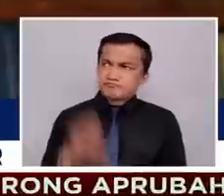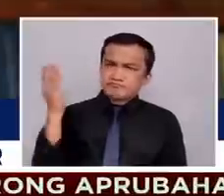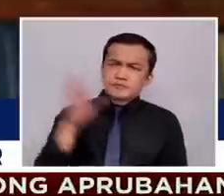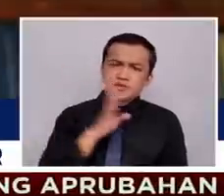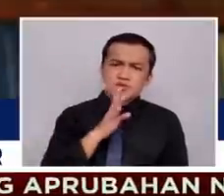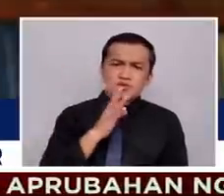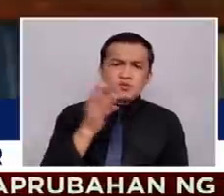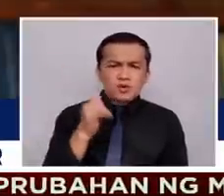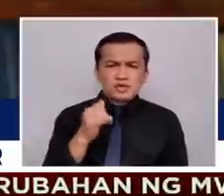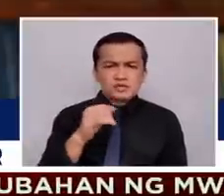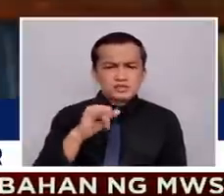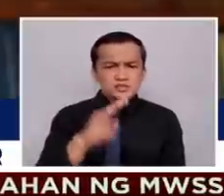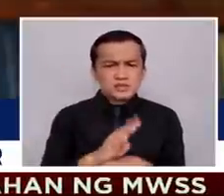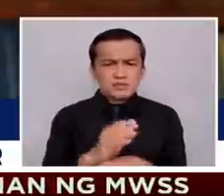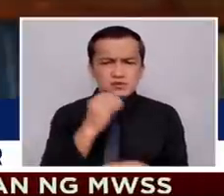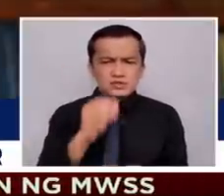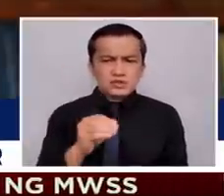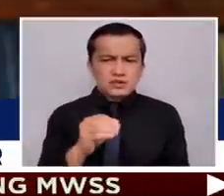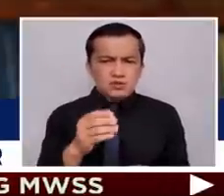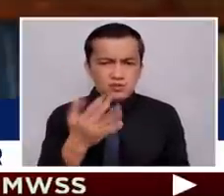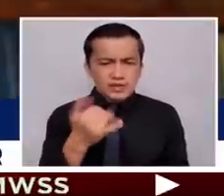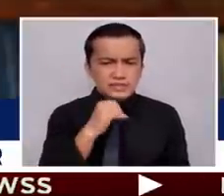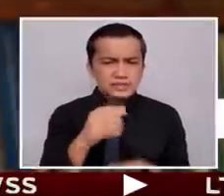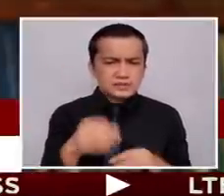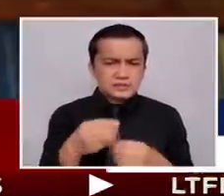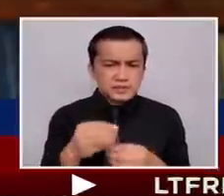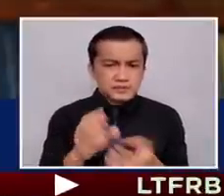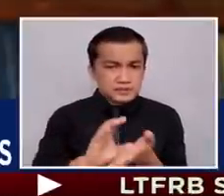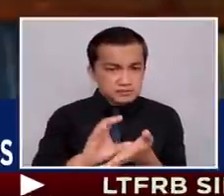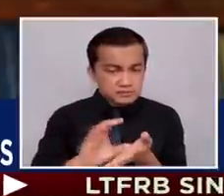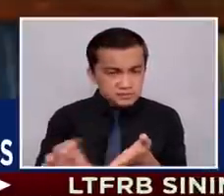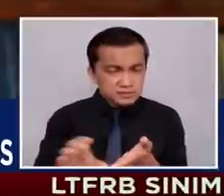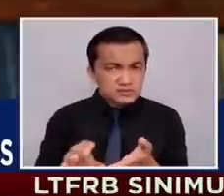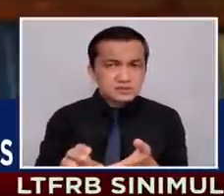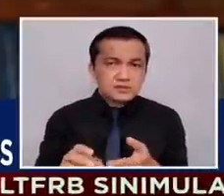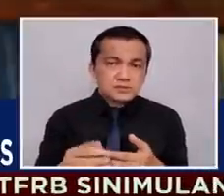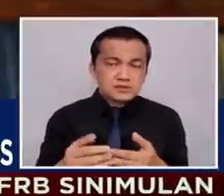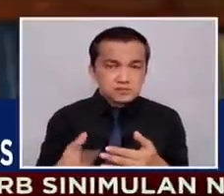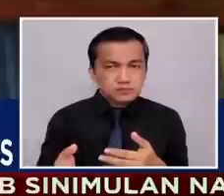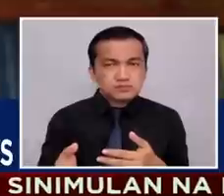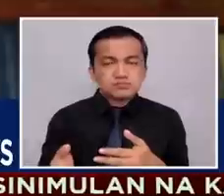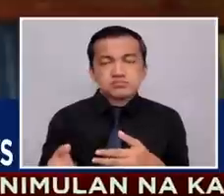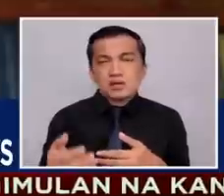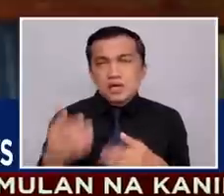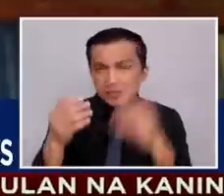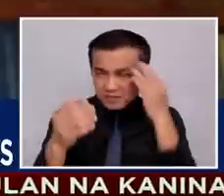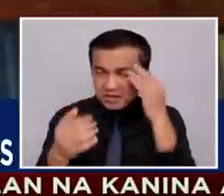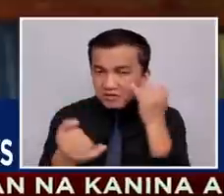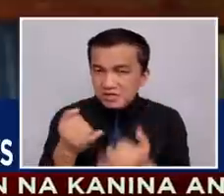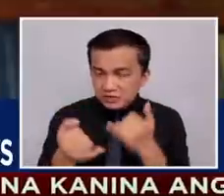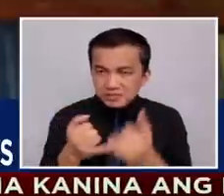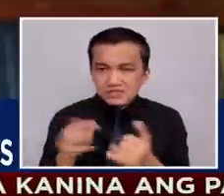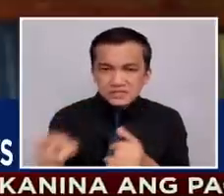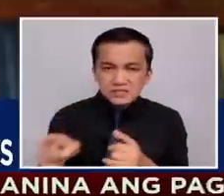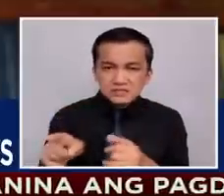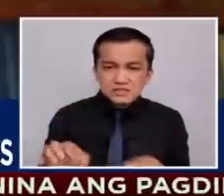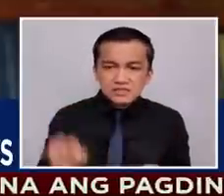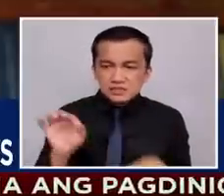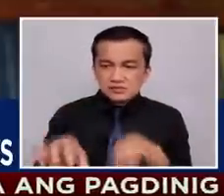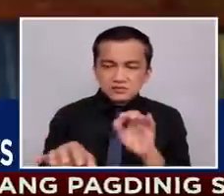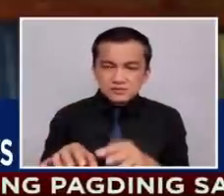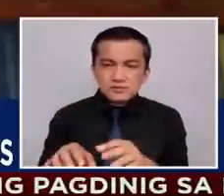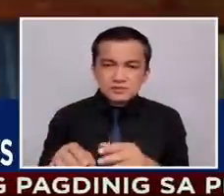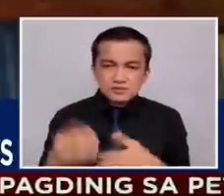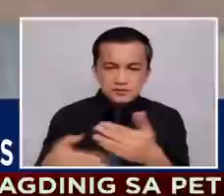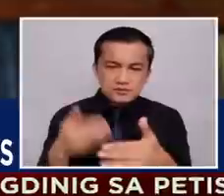na lang natin sila bigyan or budgetan na lang din? No? At the end of the day, alam naman natin na sila din ay nakaambag, no, doon sa pagpapatakbo